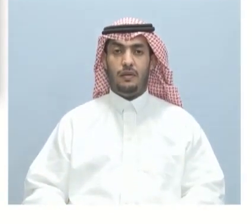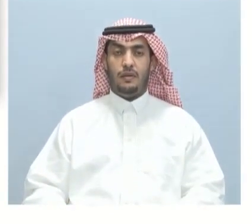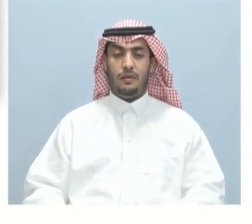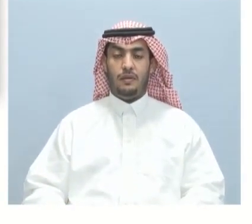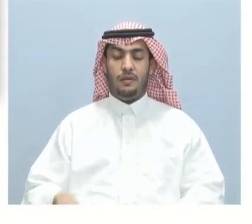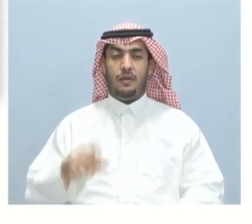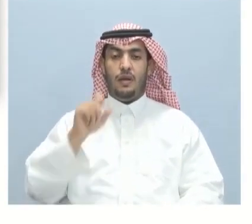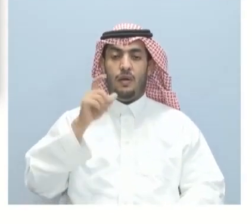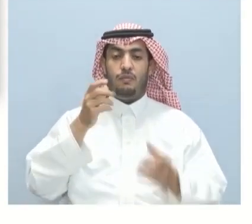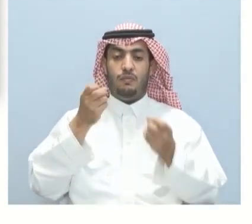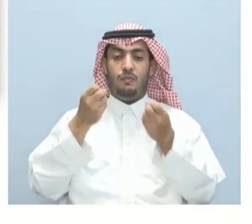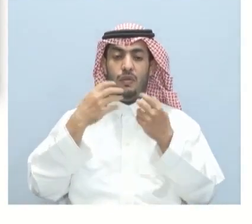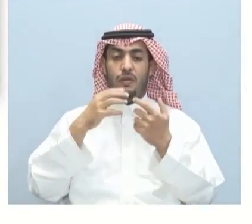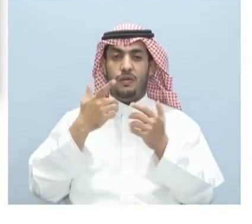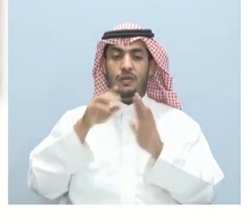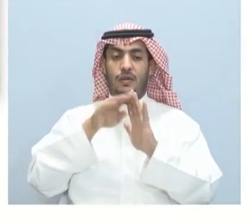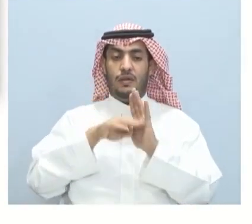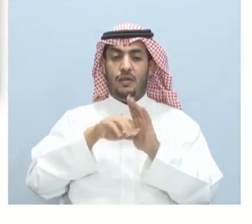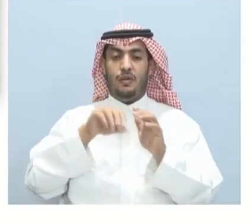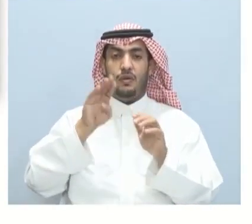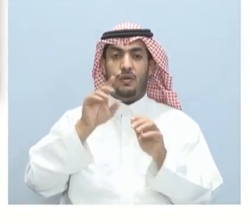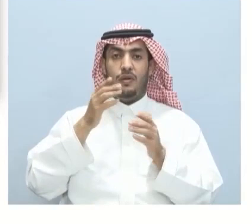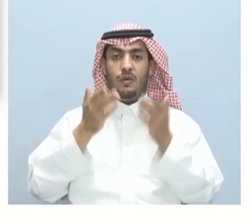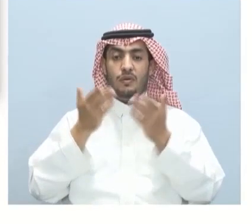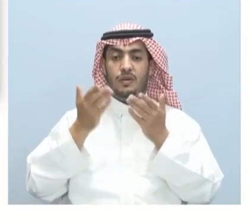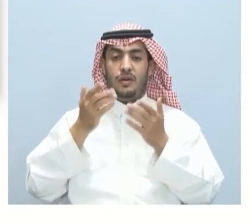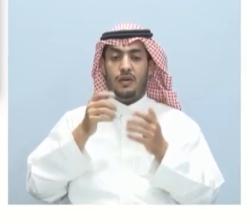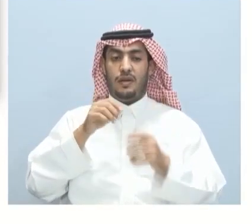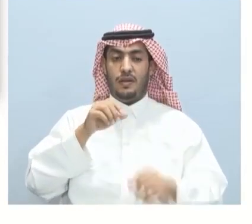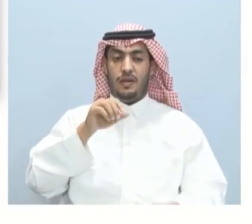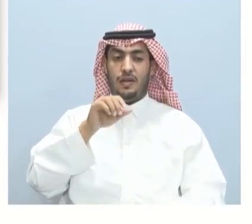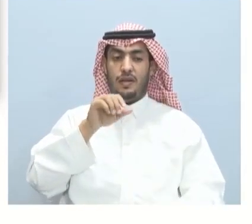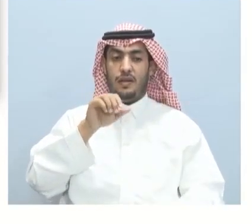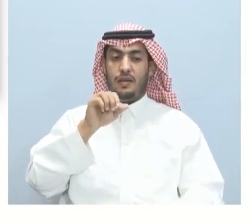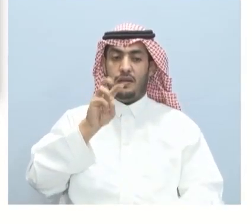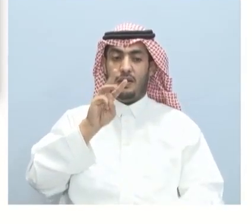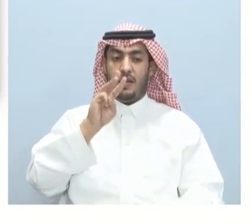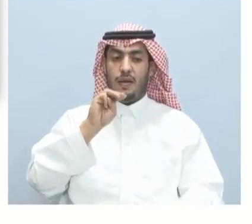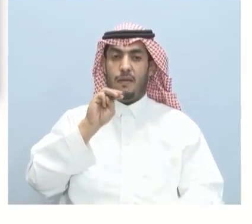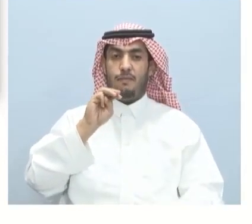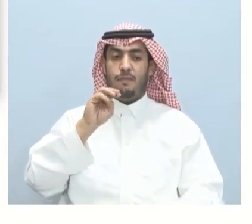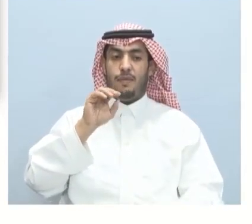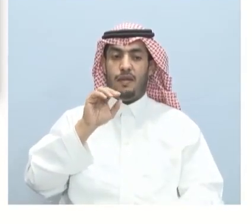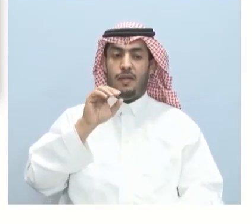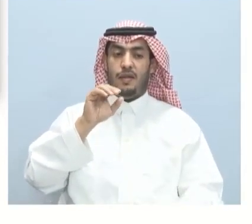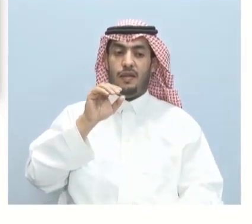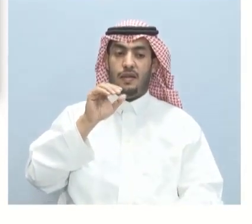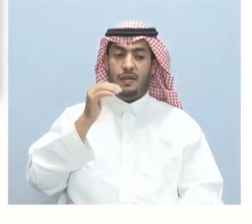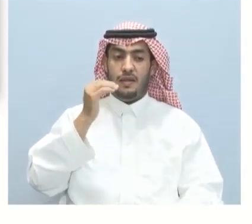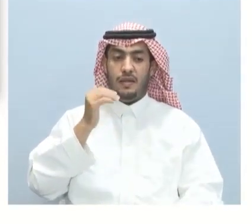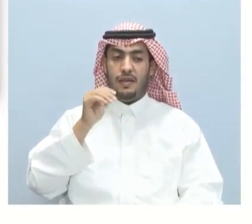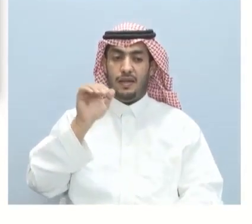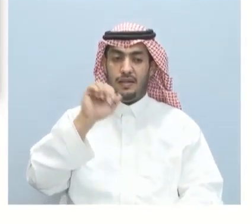بالمعطيات ما المعطيات عندي كتل ام اس لسعيد ام ال للؤي طبعا